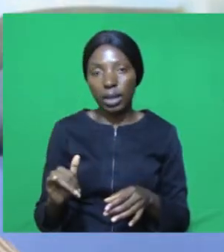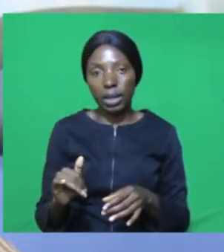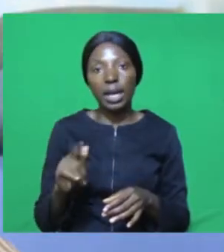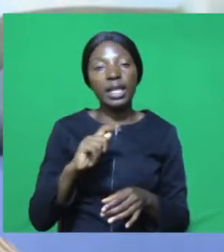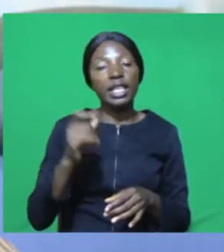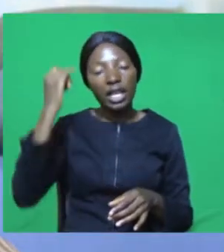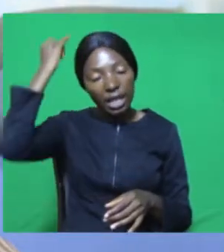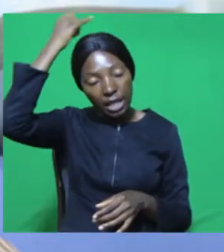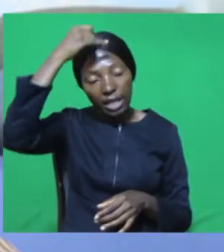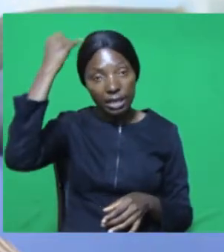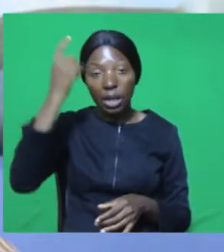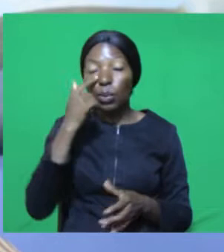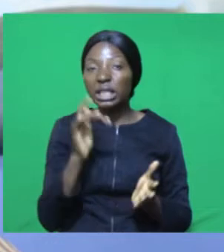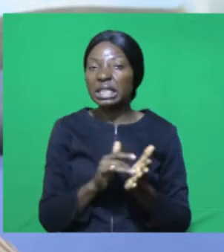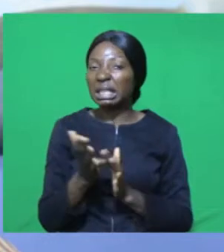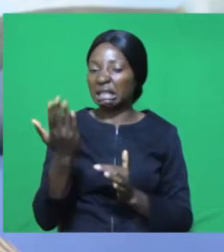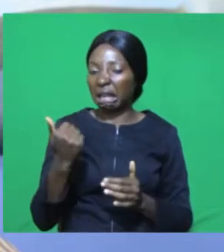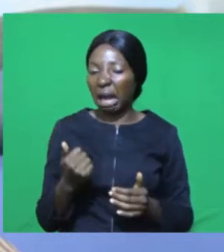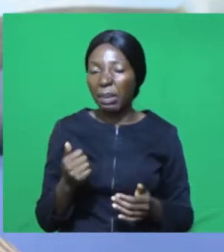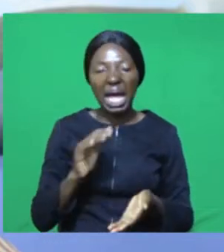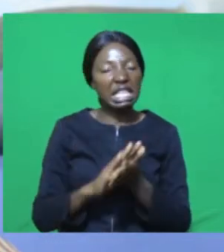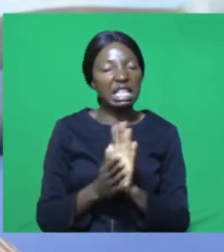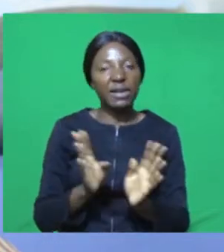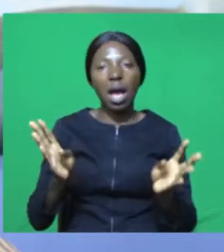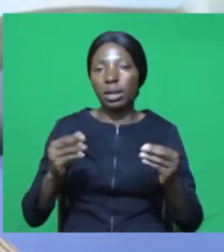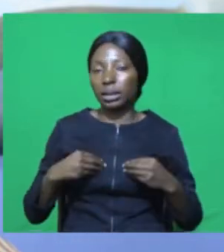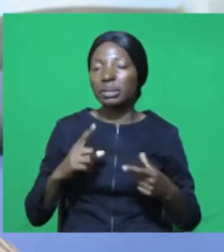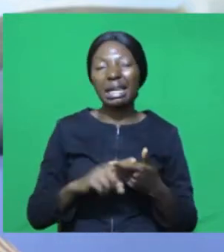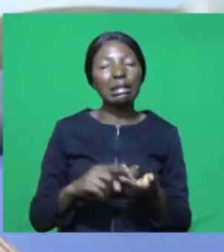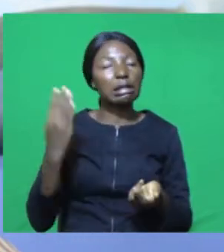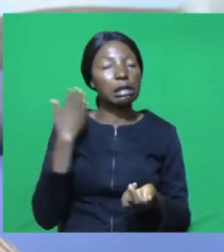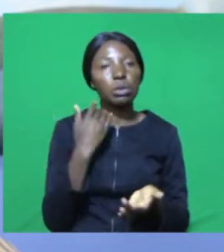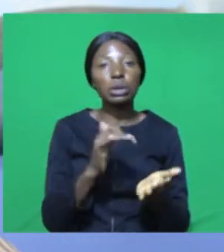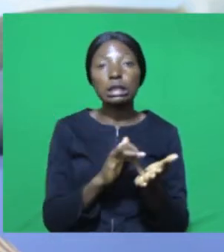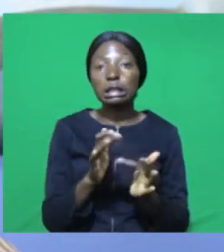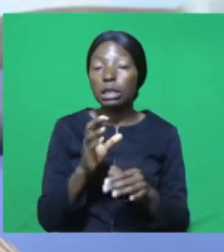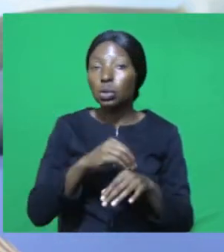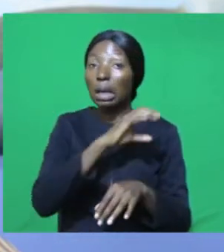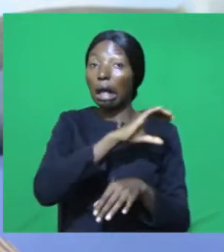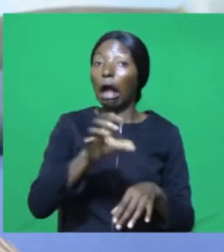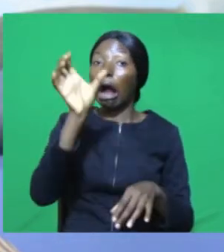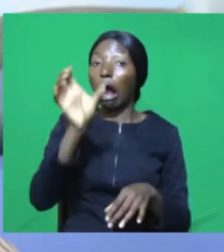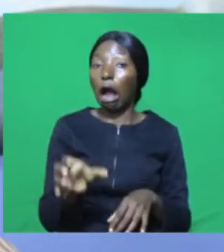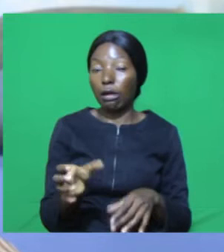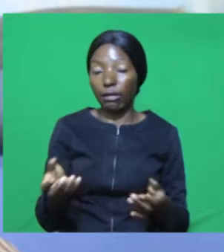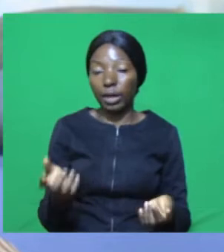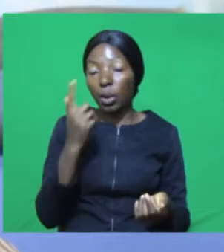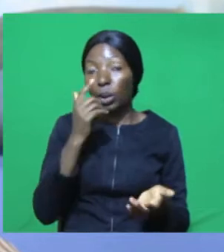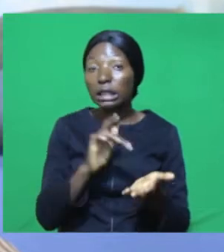vaIsraeri pakauya Jesu vakamuramba vakasvika kumurovera pamuchinjiko.